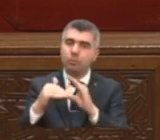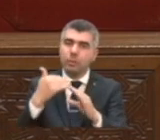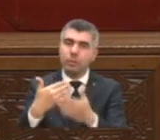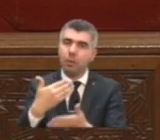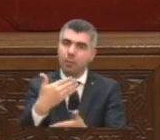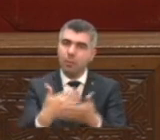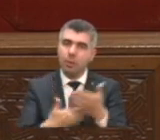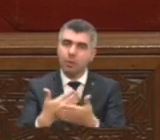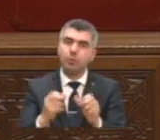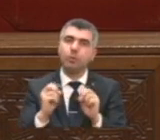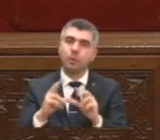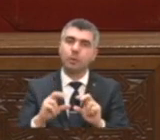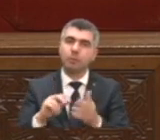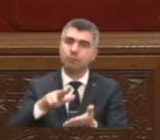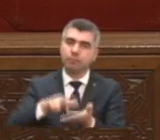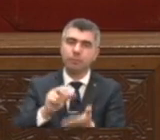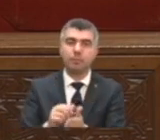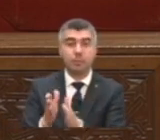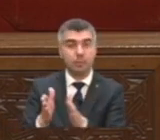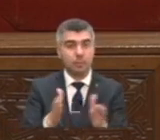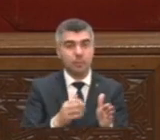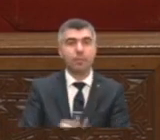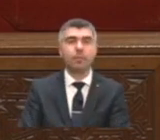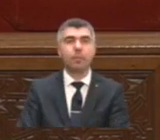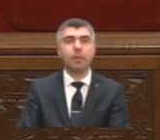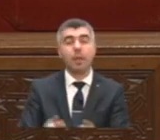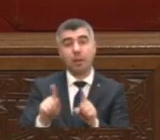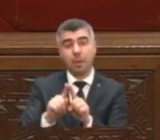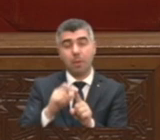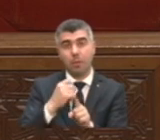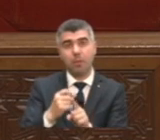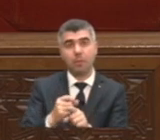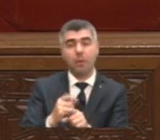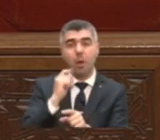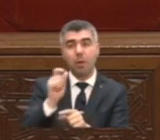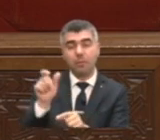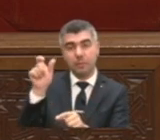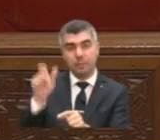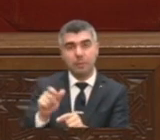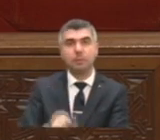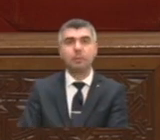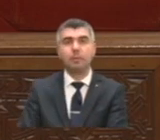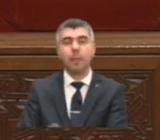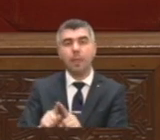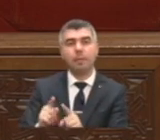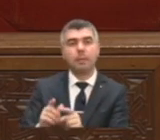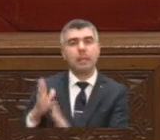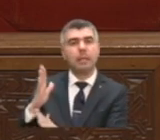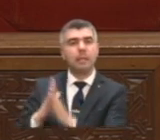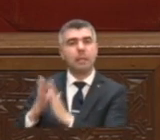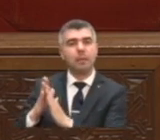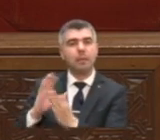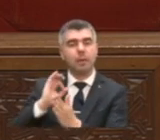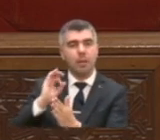الرساله ونفعلوا ان شاء الله. فيما يخص تسلطانت سي عبد العزيز الدريوش، كنا تنتنافسوا في واحد الوقيته ودابا بالعكس